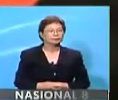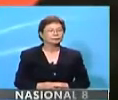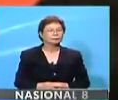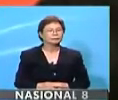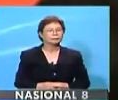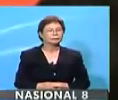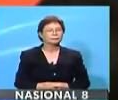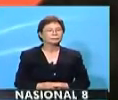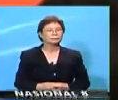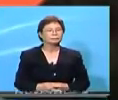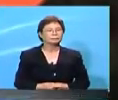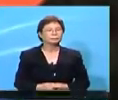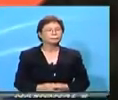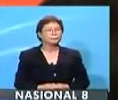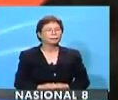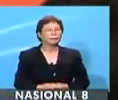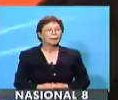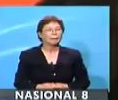initial offers,